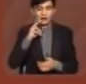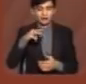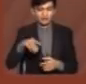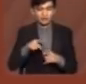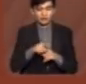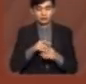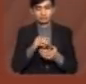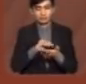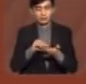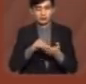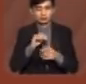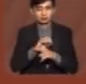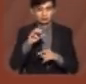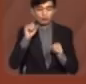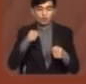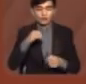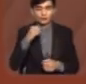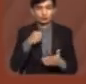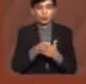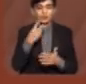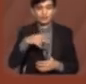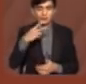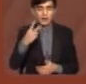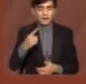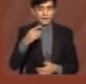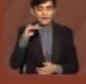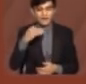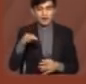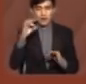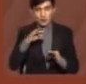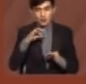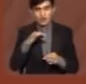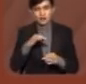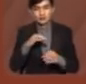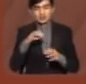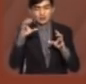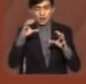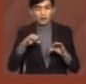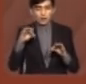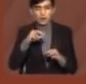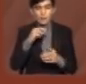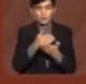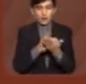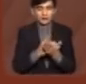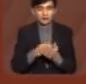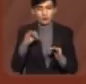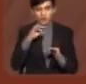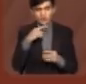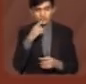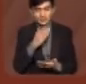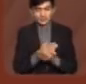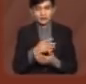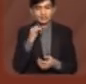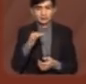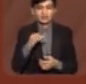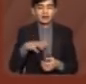до 21 февраля идет обсуждение законопроекта но тем не менее даже после тогда-то мы